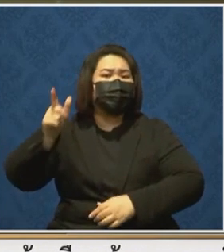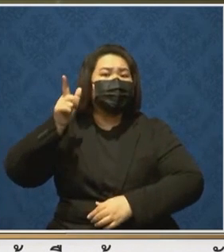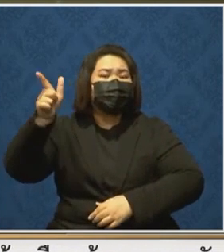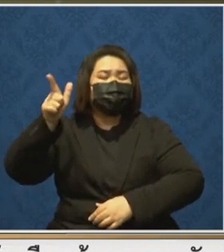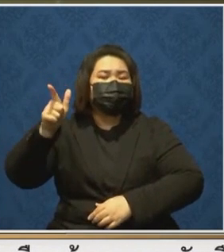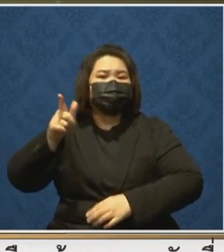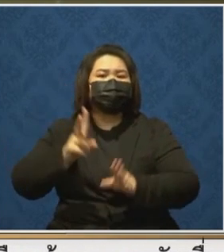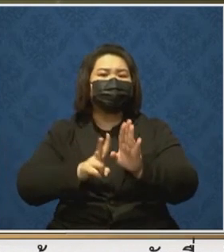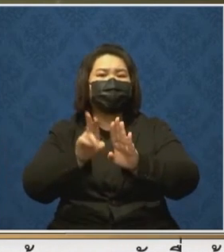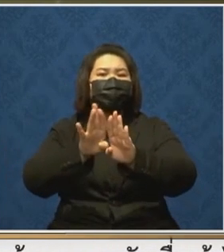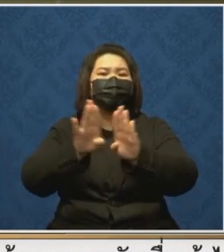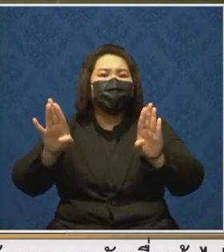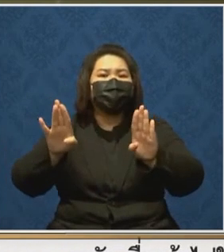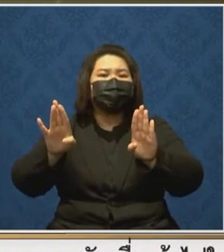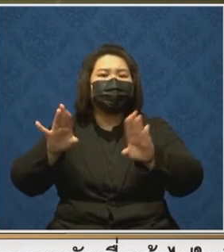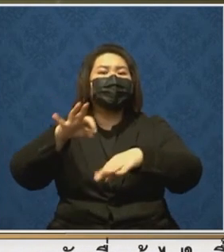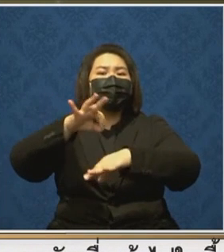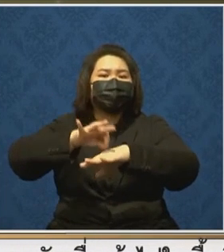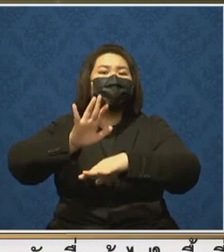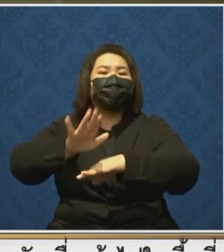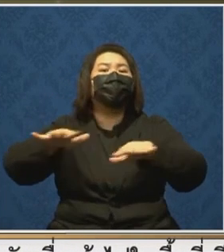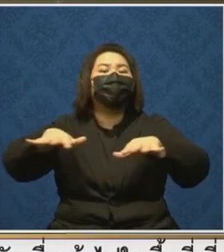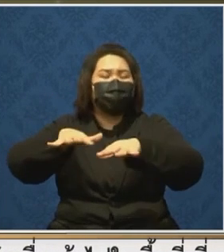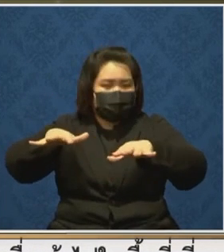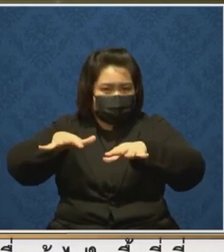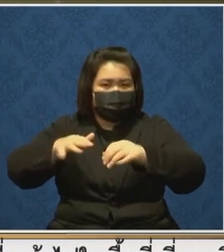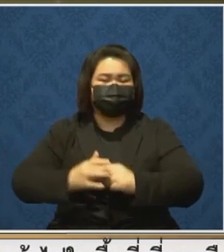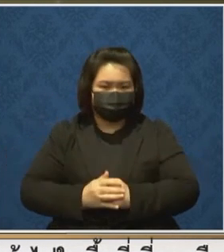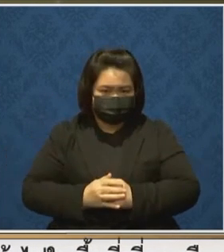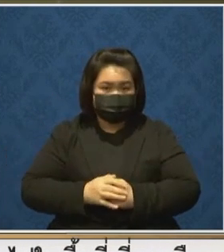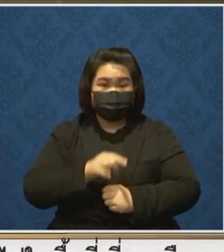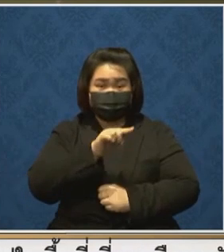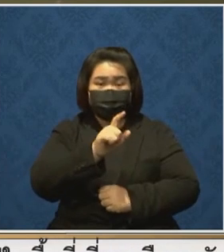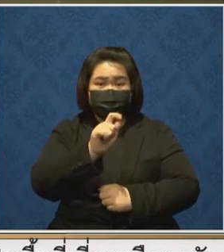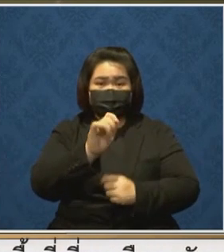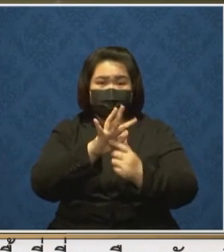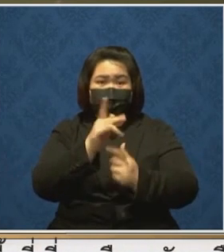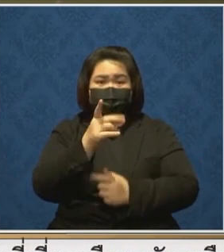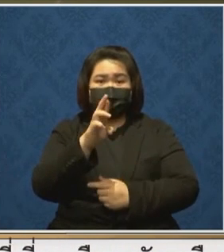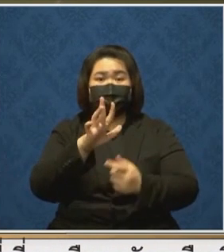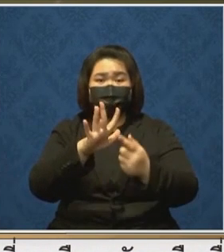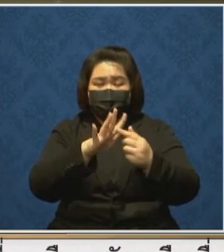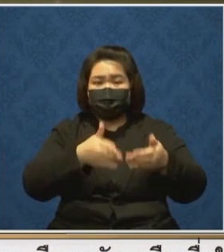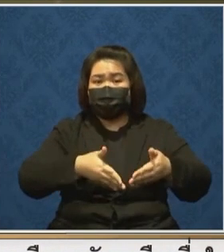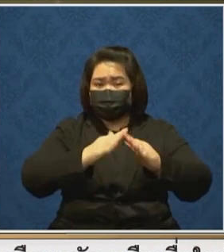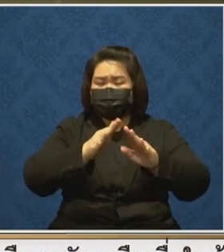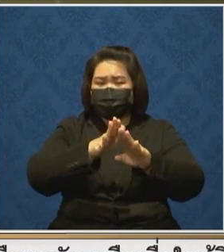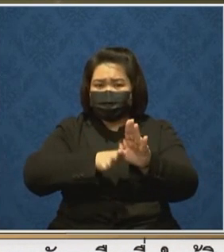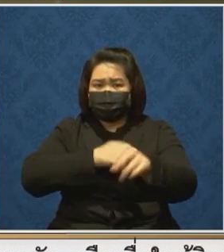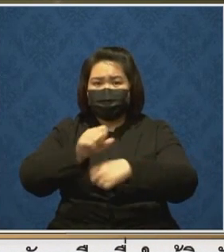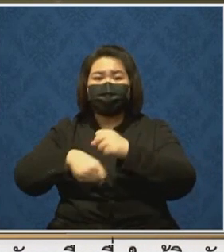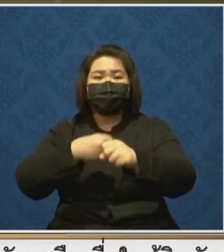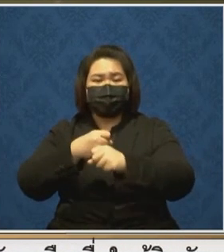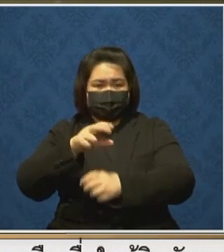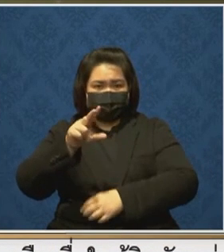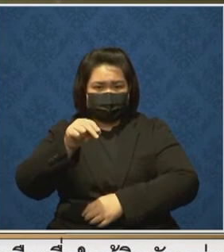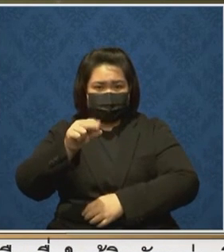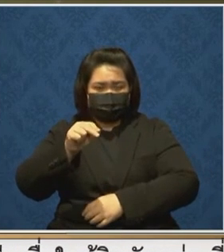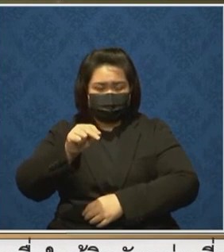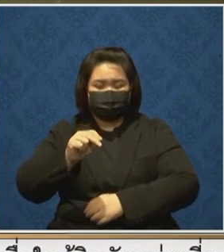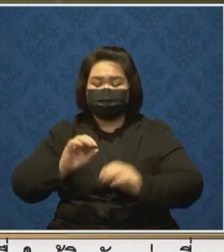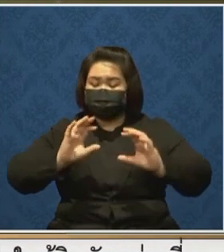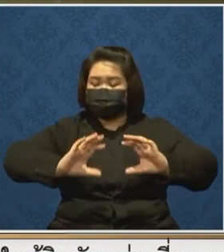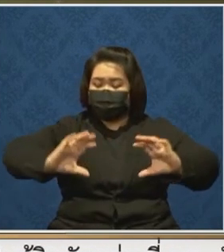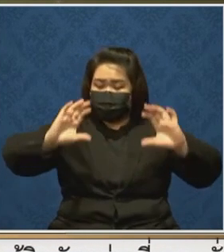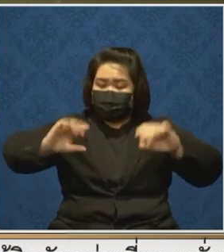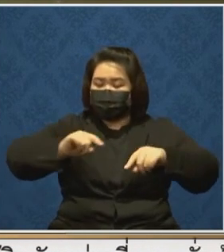ามตำแหน่งหนาที่ในตอนนั้นและนับตงแต่การก่อตั้งบษัทอักราพานมาเกิบ 30 ปีไม่วารัฐบาลไหนขึมาปิหาร